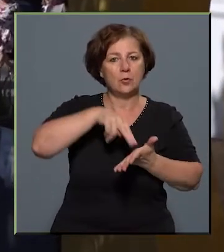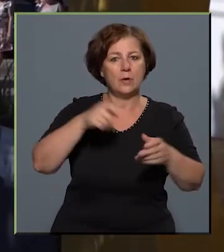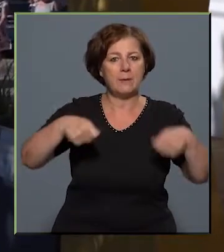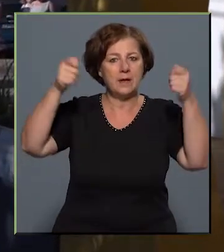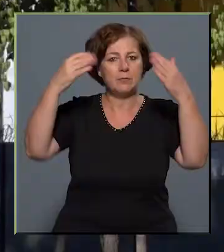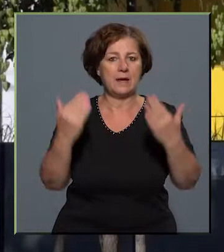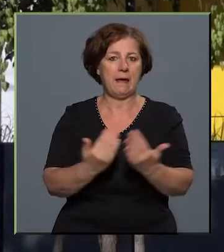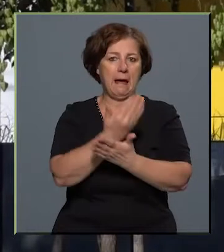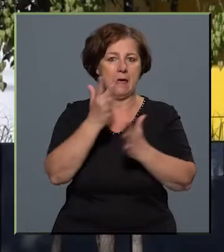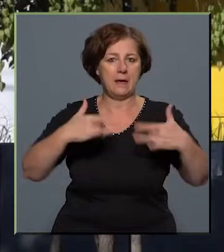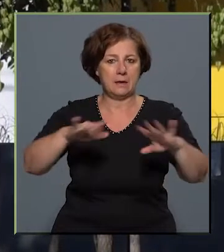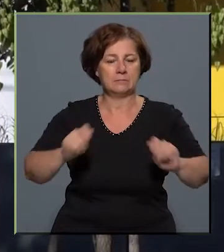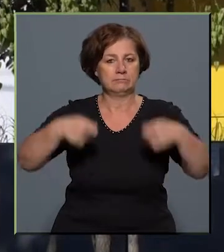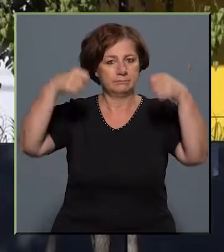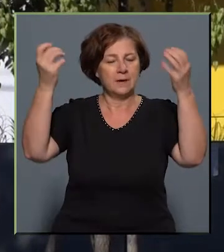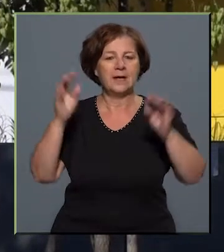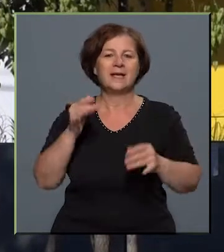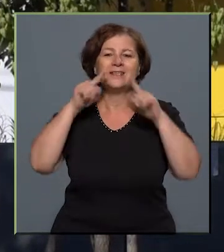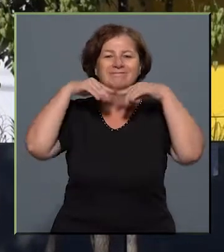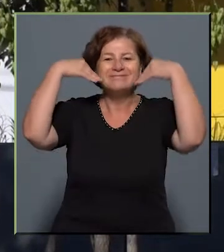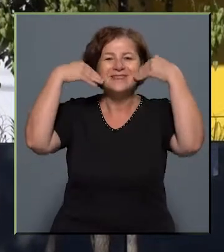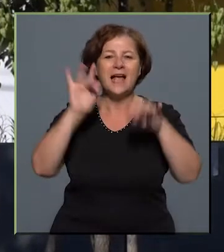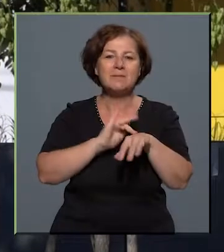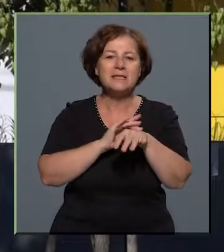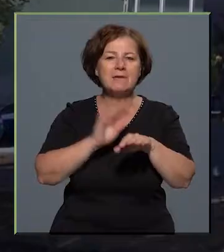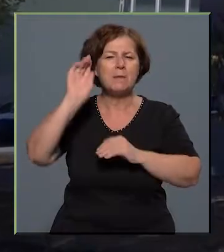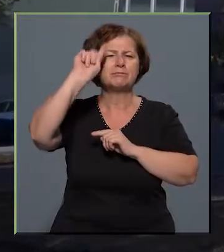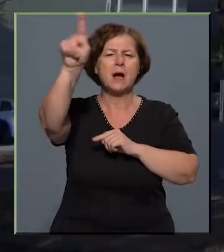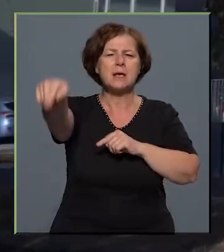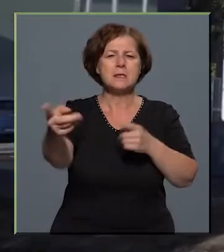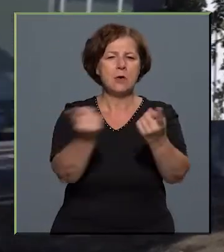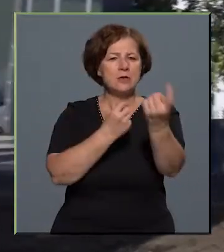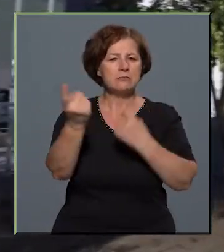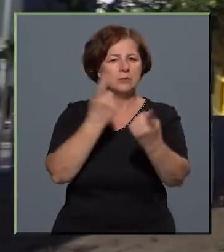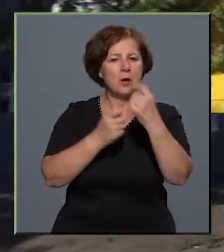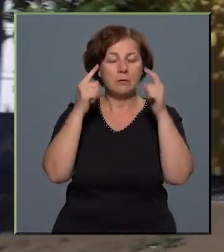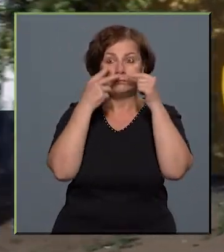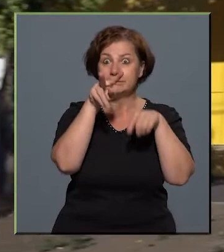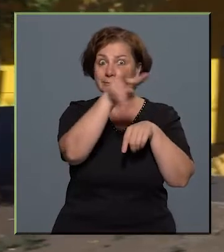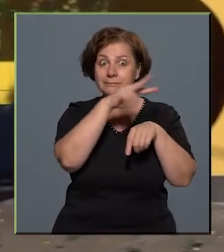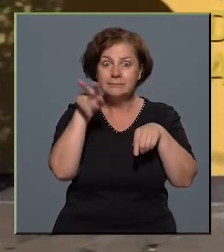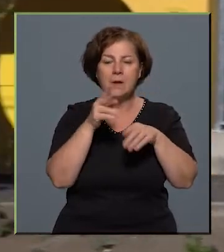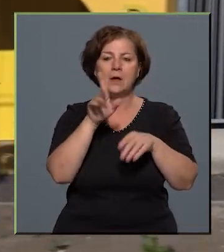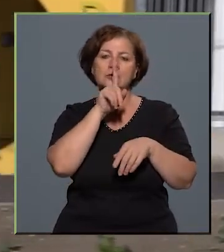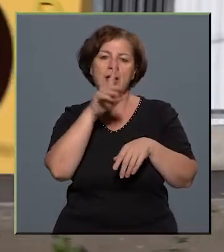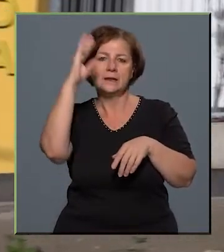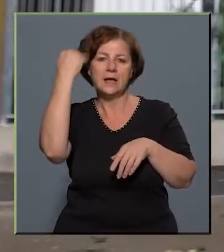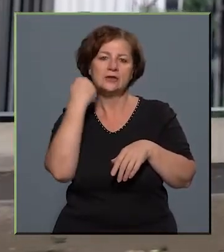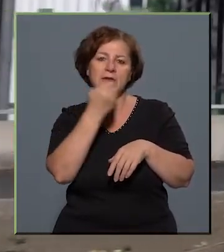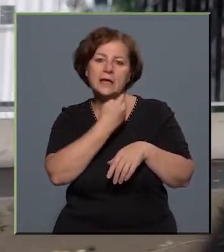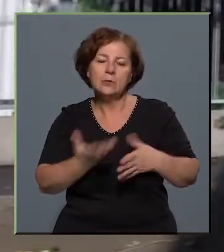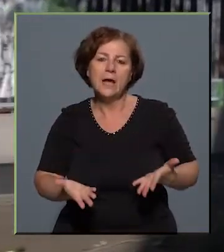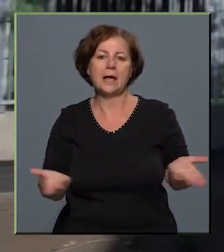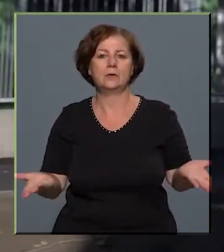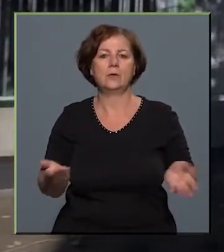helyén emelkedett, és vidám színeivel már messziről csalogatja az emberek tekintetét. A csendes nyári délutánon az érdeklődő